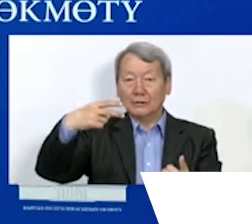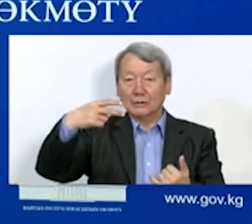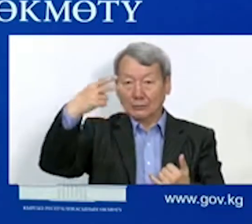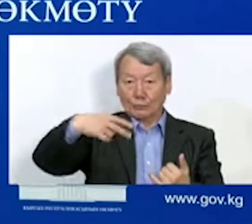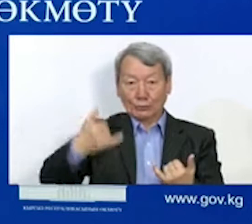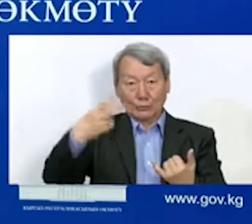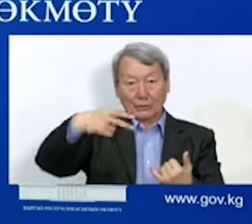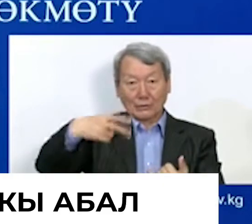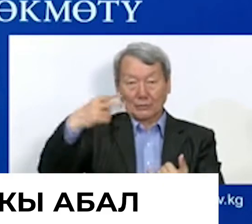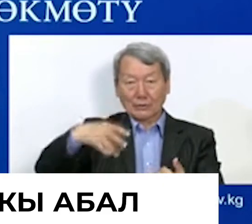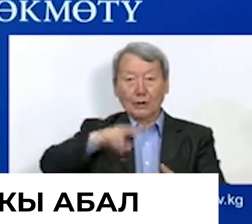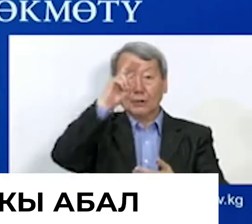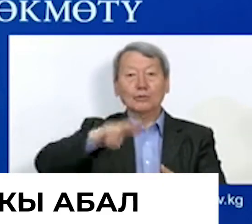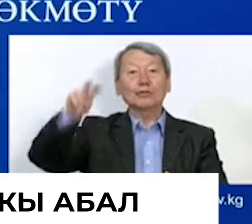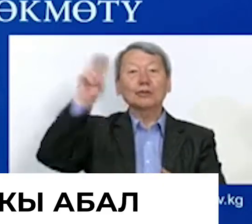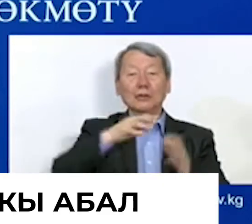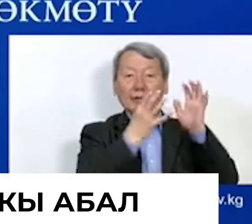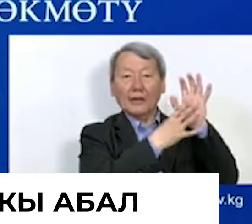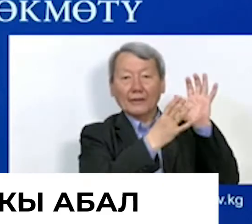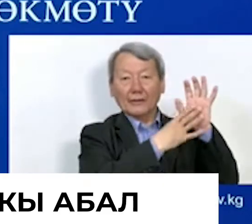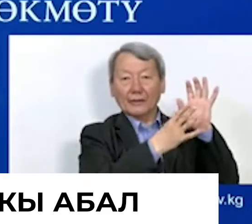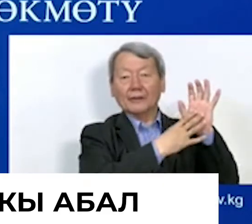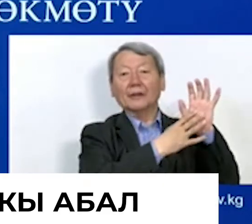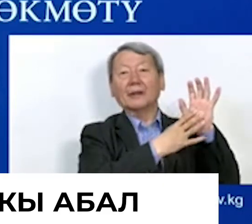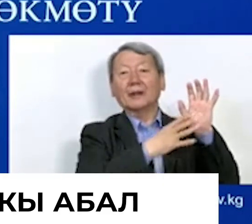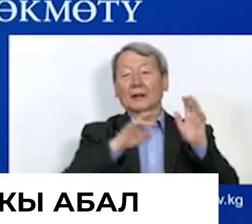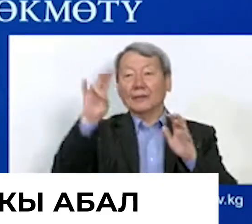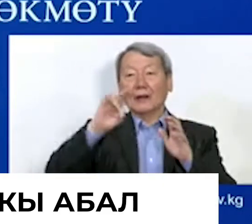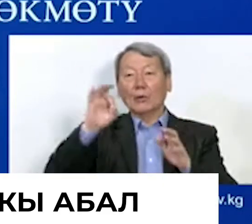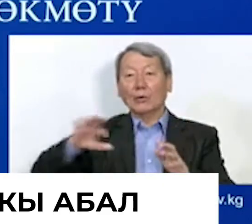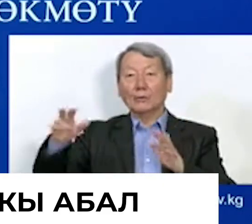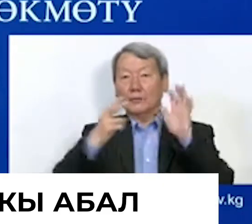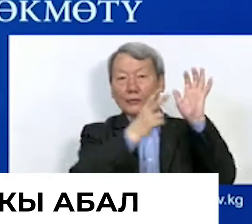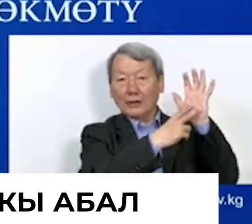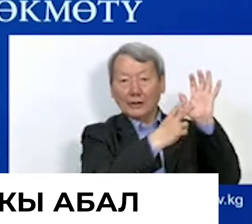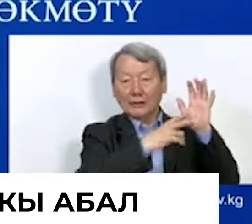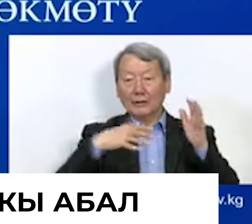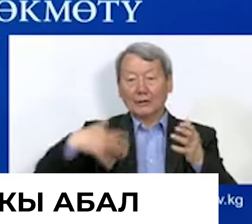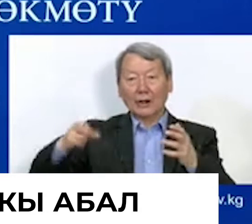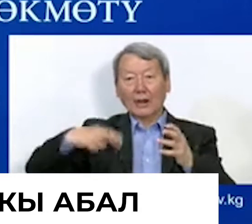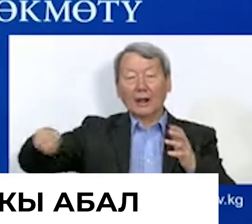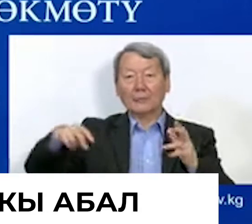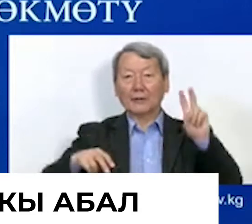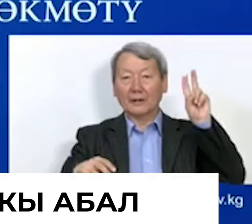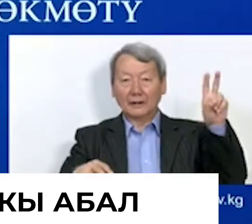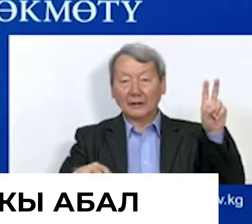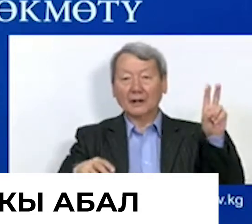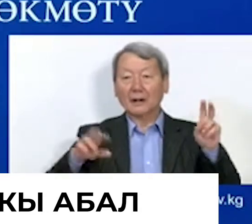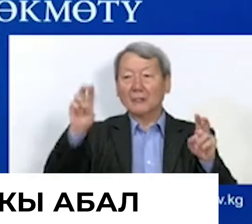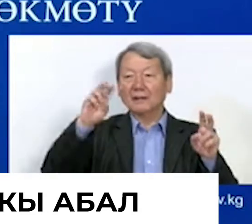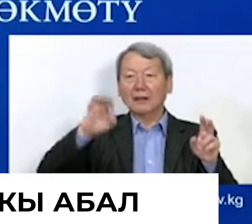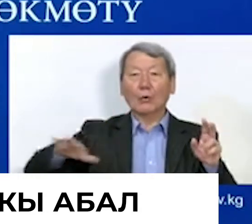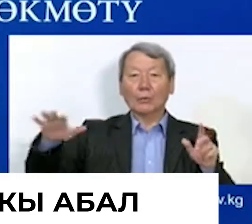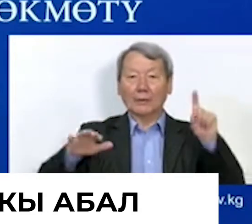20 болду. Бишкек шаарынан 9 бейтап, Нарын областынан 7 бейтап, Жалал Абад областынан 2 бейтап,